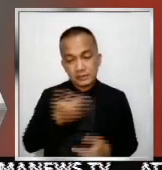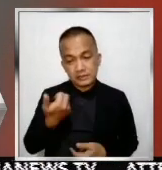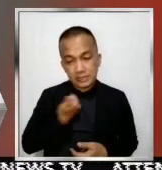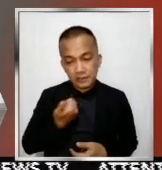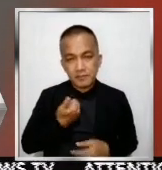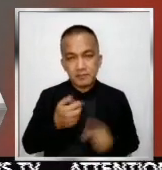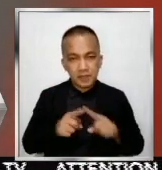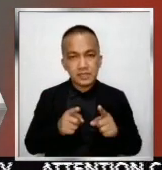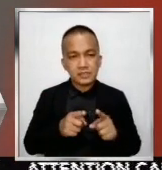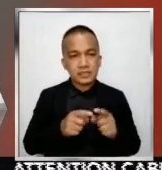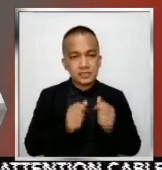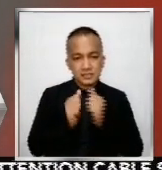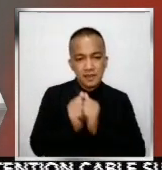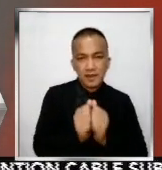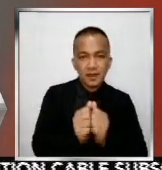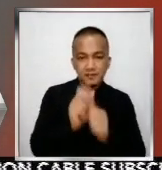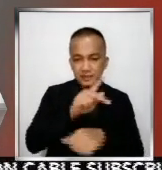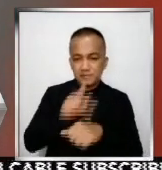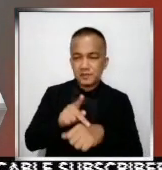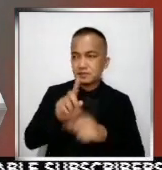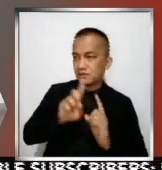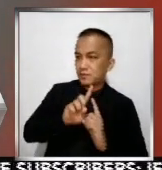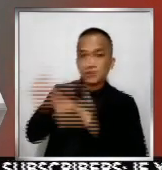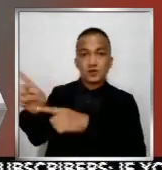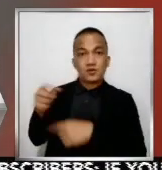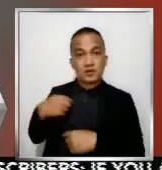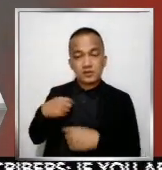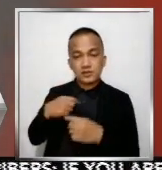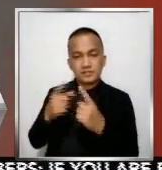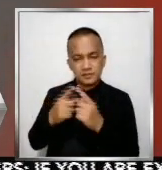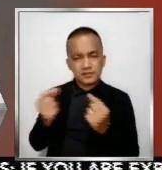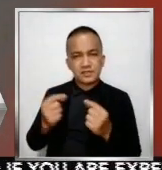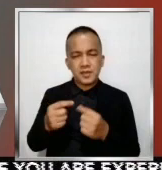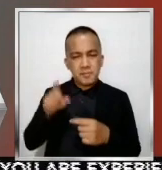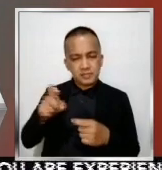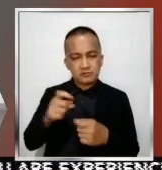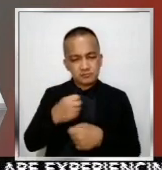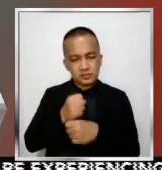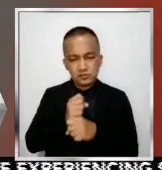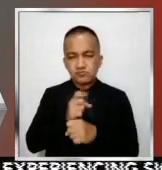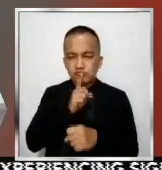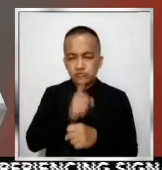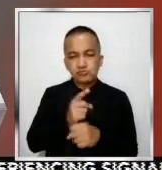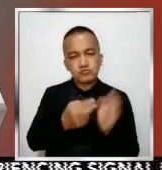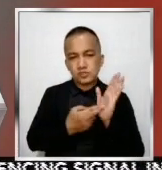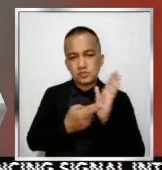Philippines with me when I go to Japan. So I just have to make sure that I represent in the best